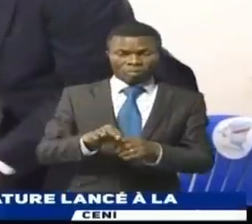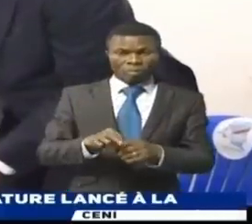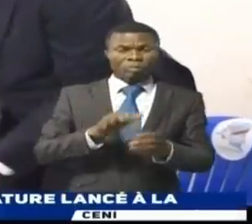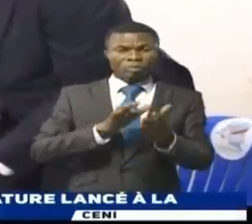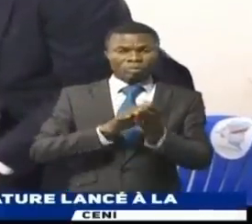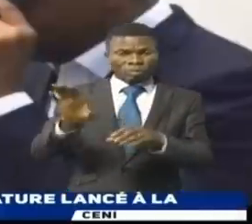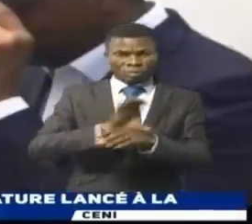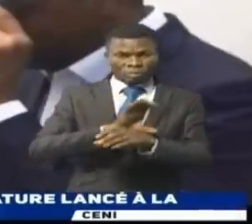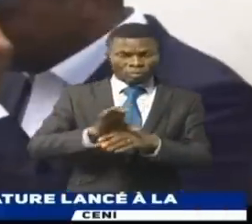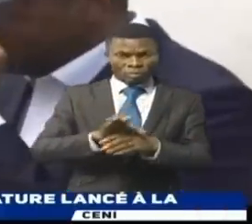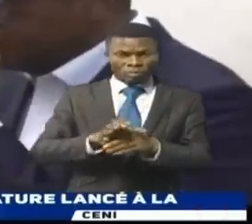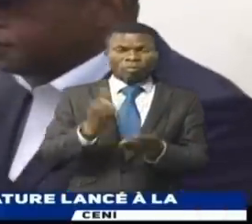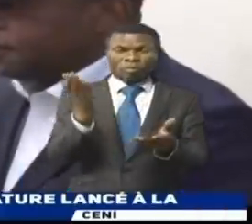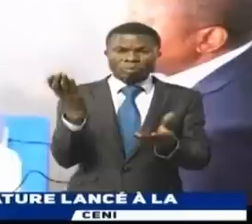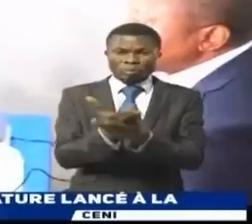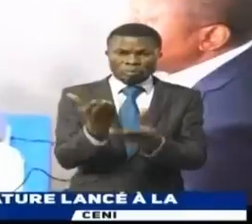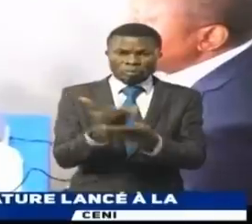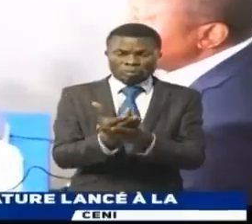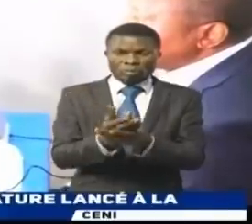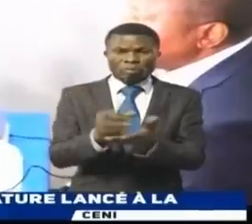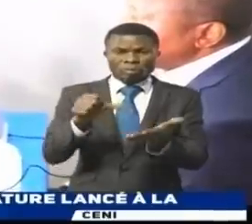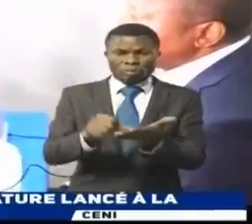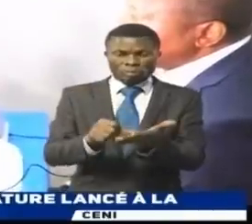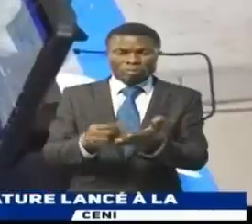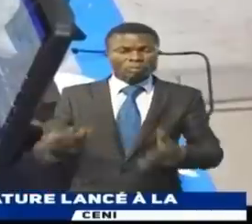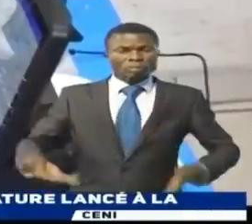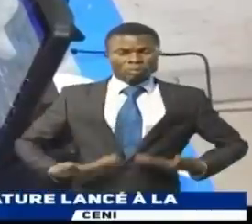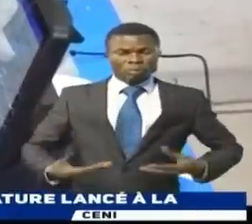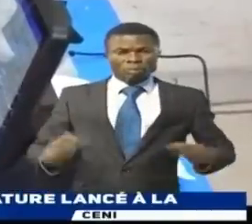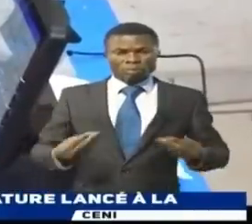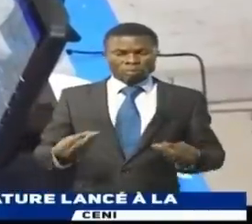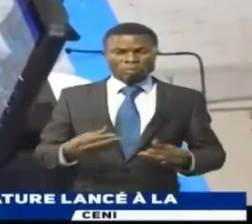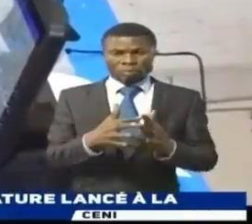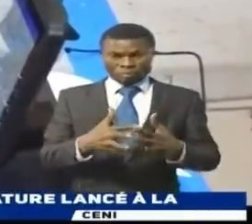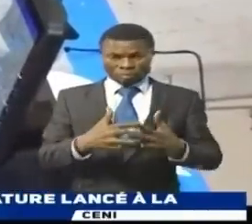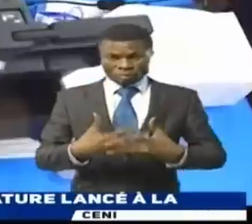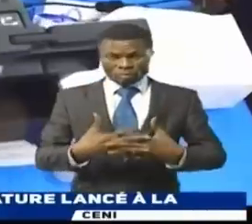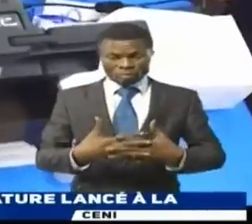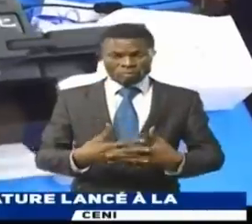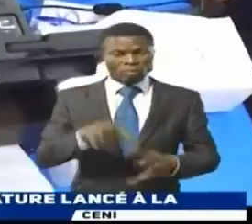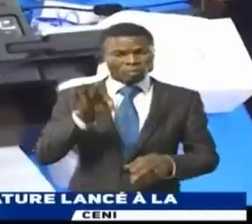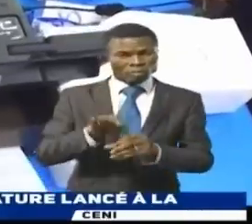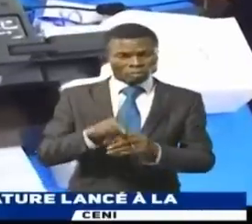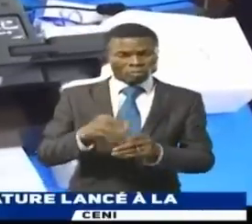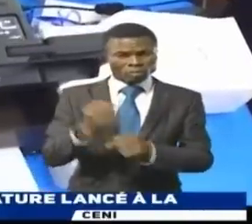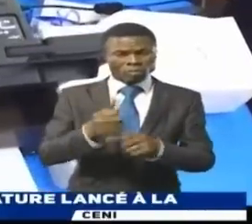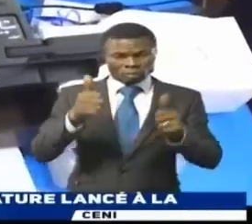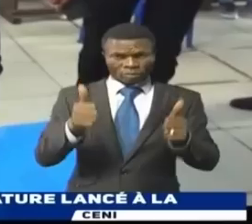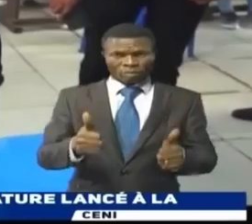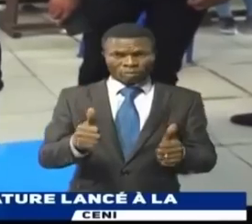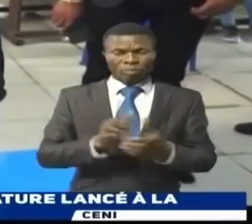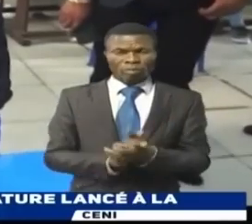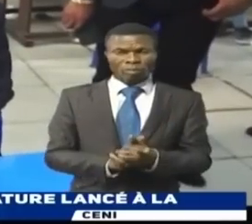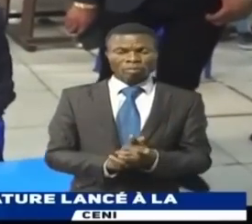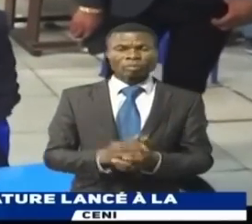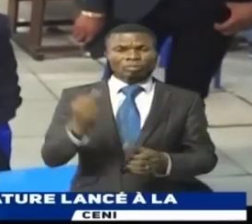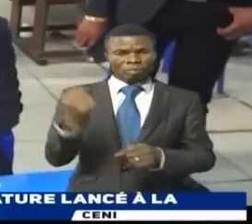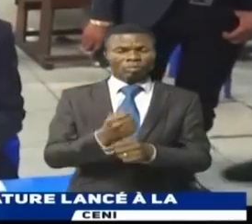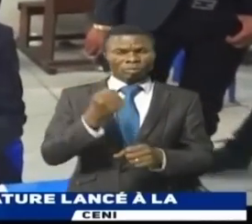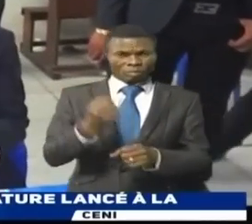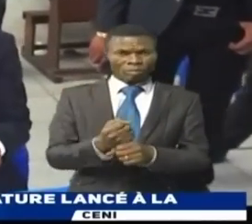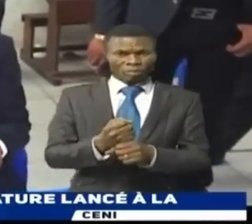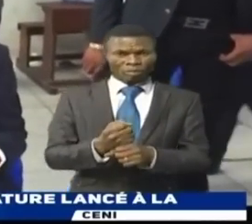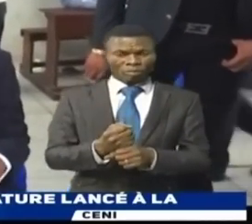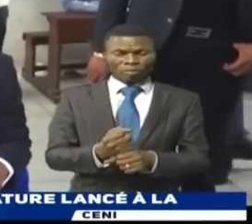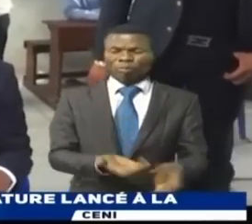le spécimen de la carte d'électeur et s'est réjoui du fait que les kits électoraux fonctionnent normalement. Oui, c'est un processus qui